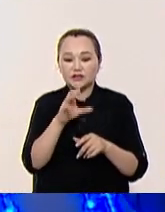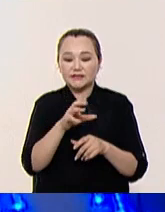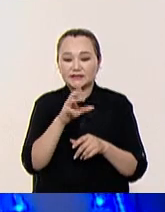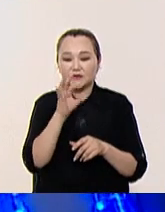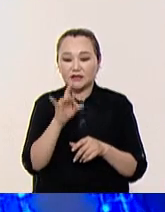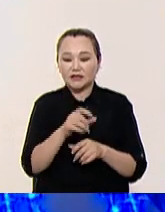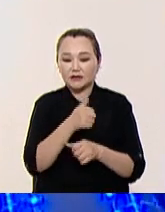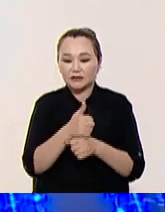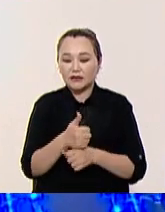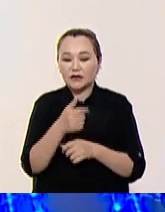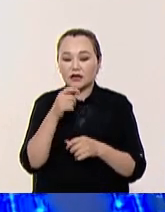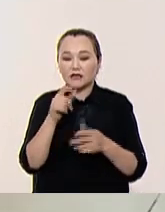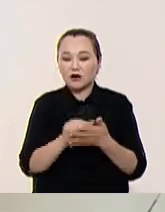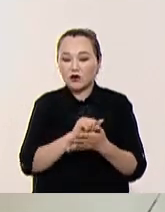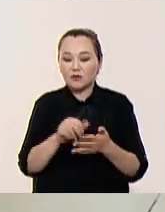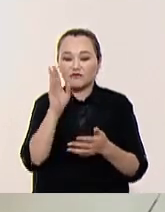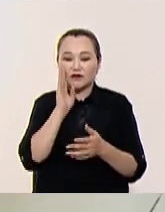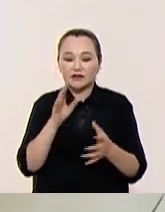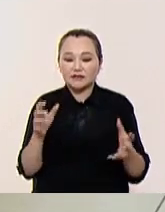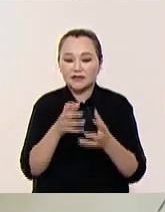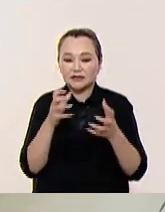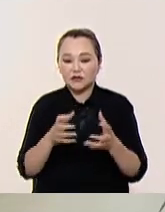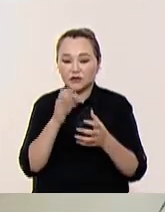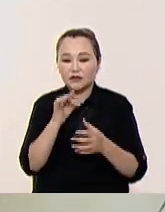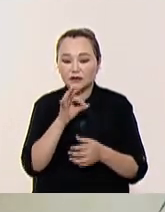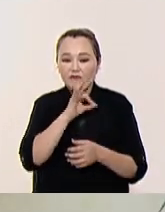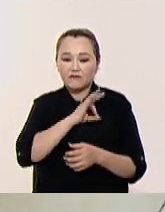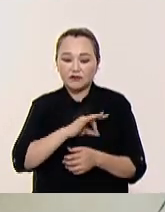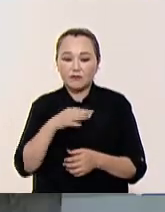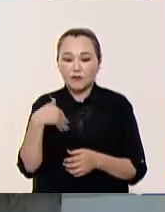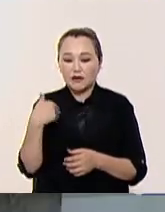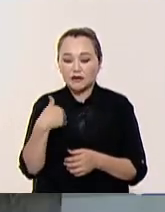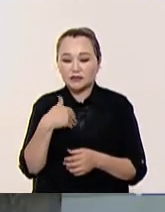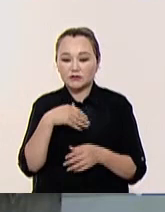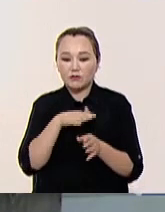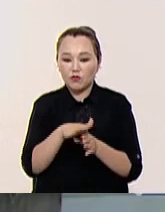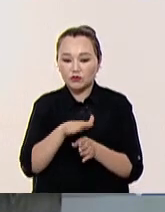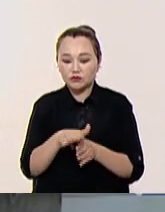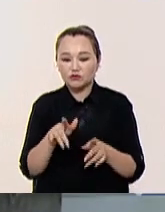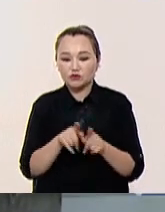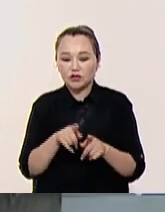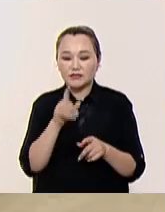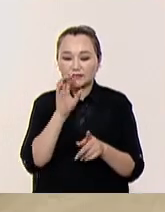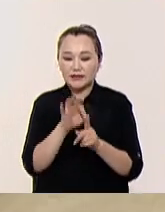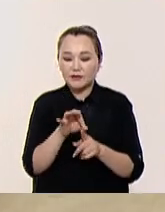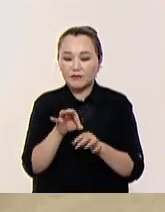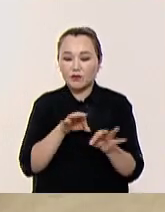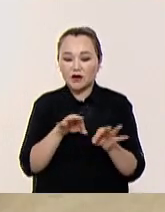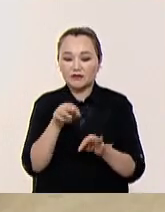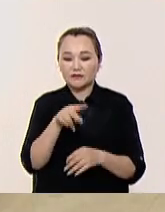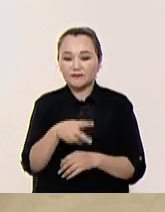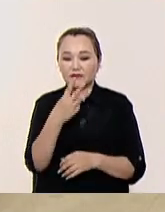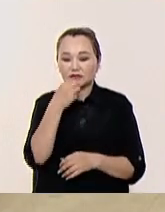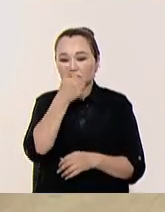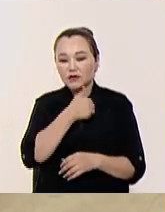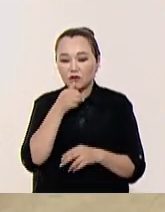спикері. Бұл құжат су ресурстарын сақтауға және оларды тиімді пайдалануға бағытталады. Су кодексінің жобасы